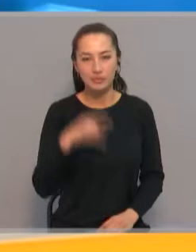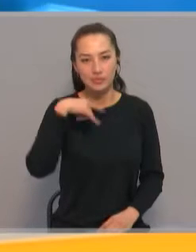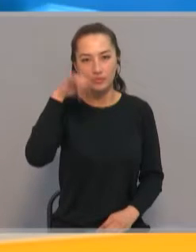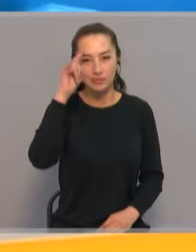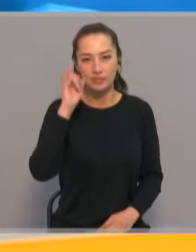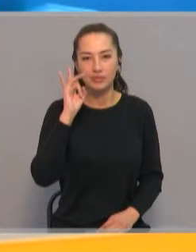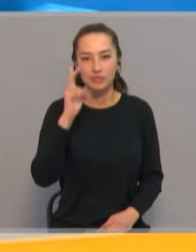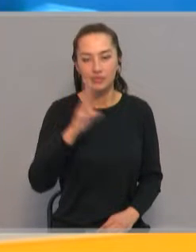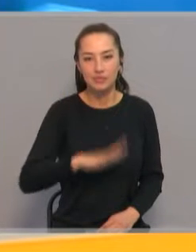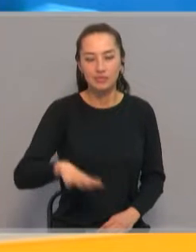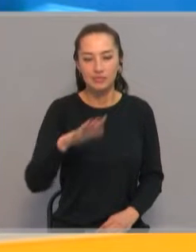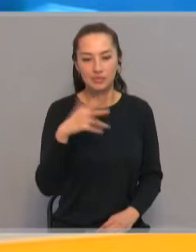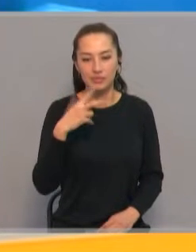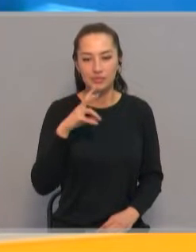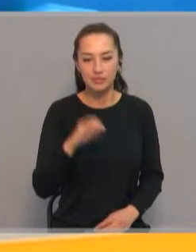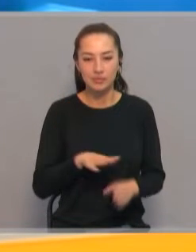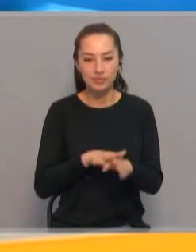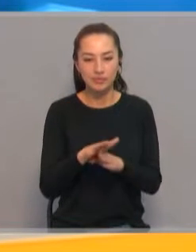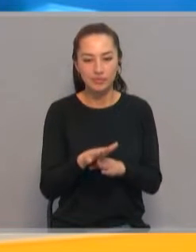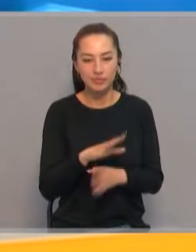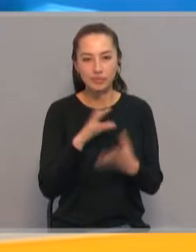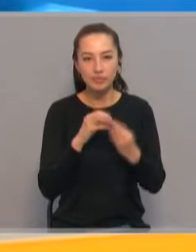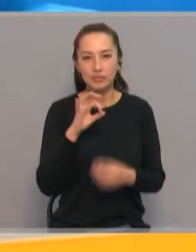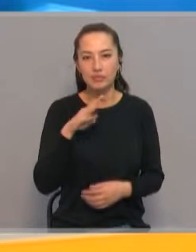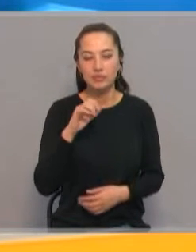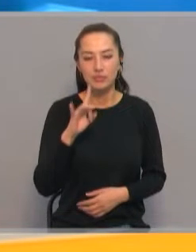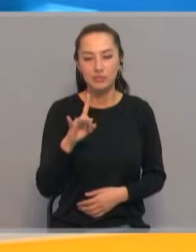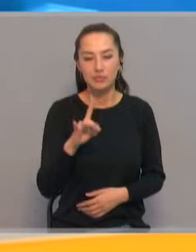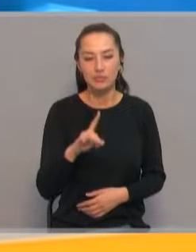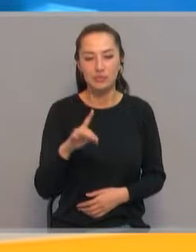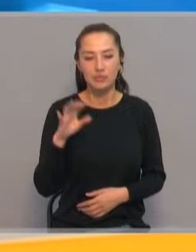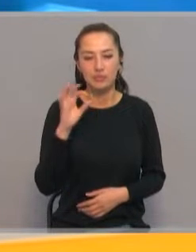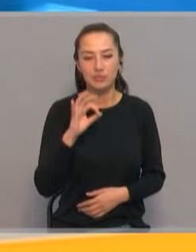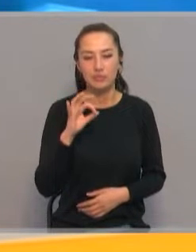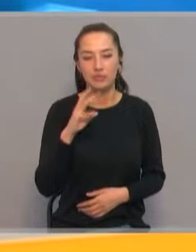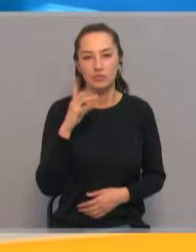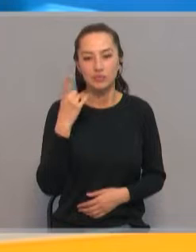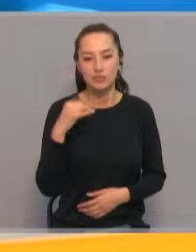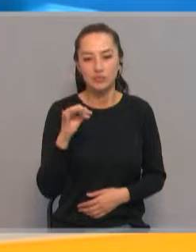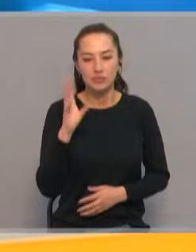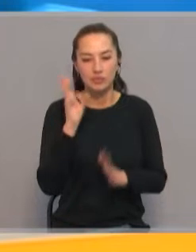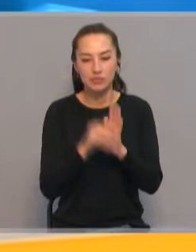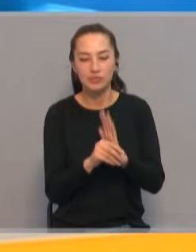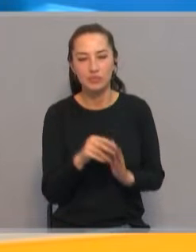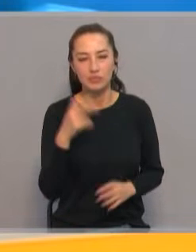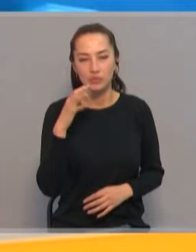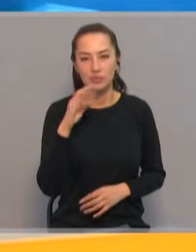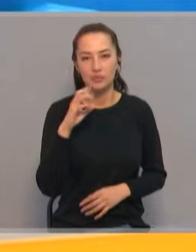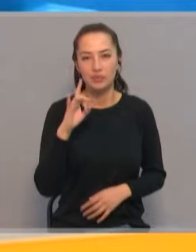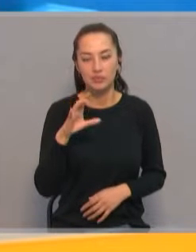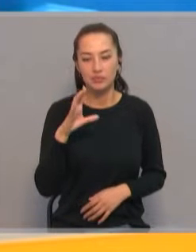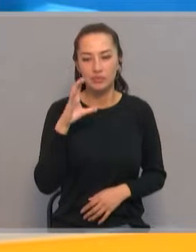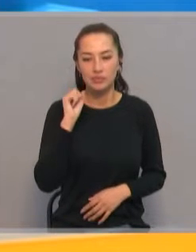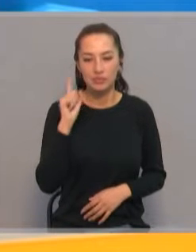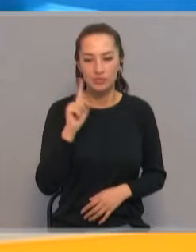Қазақстан Республикасының тәуелсіздігіне 30 жыл толуына орай, Отырар мемлекеттік археологиялық қорық музейінің ұйымдастыруымен Отырар саз